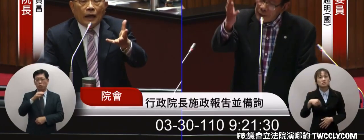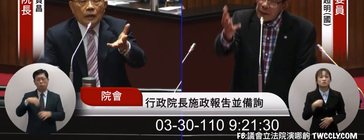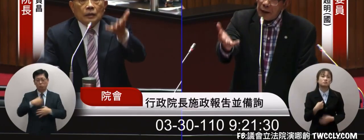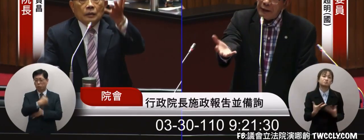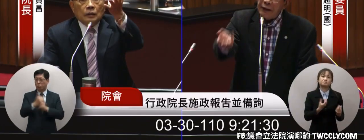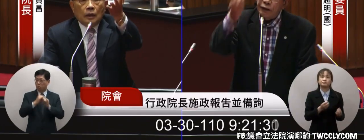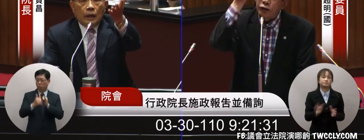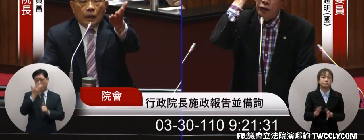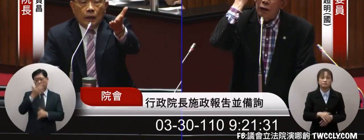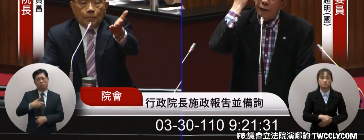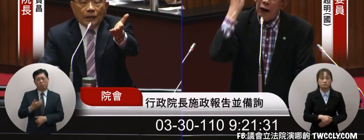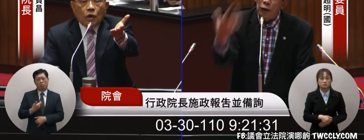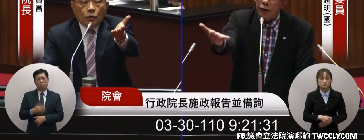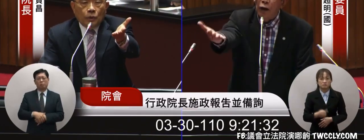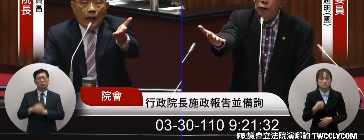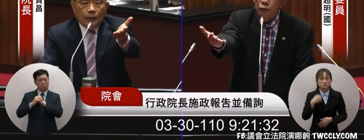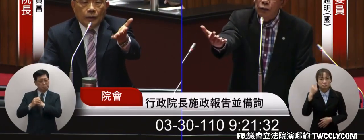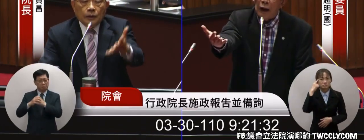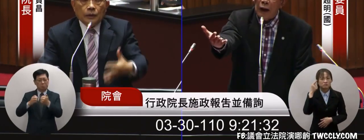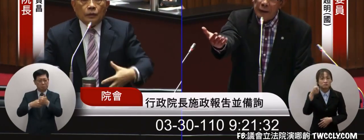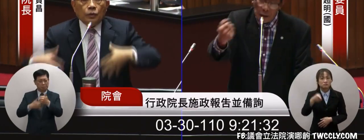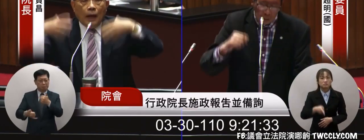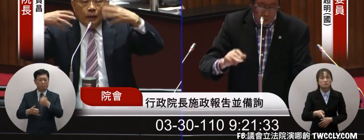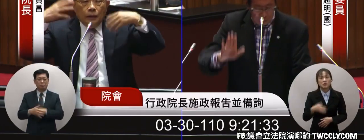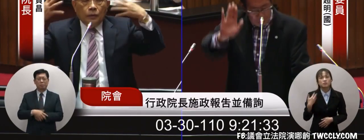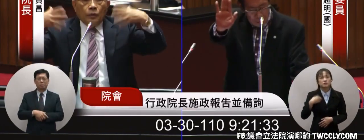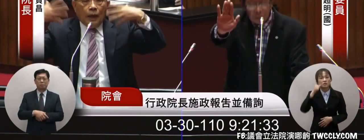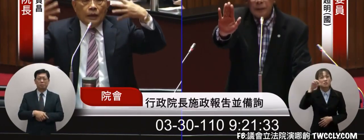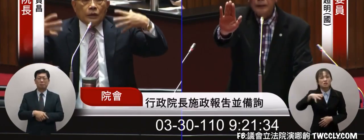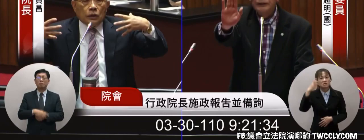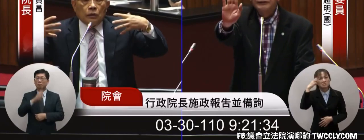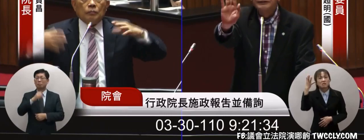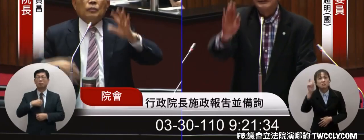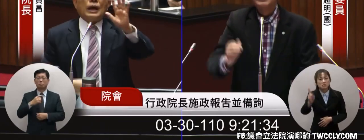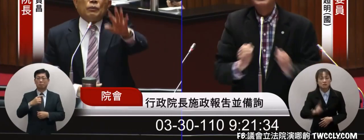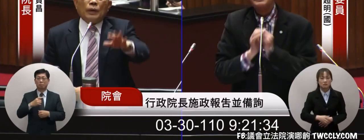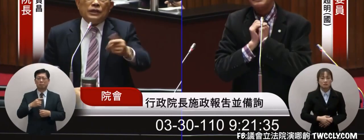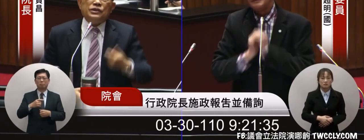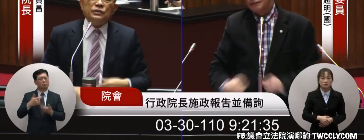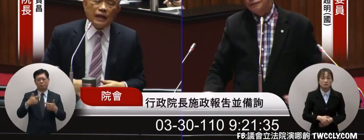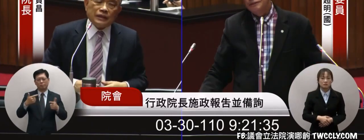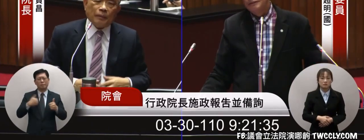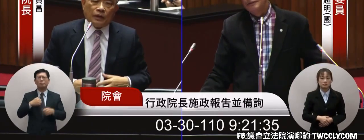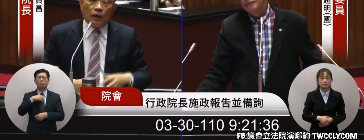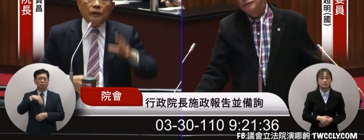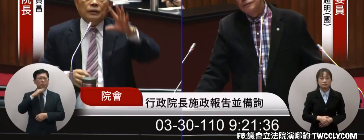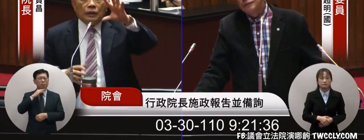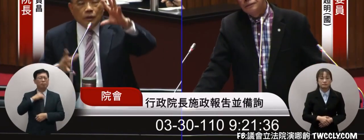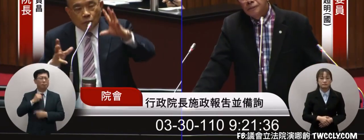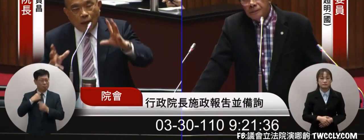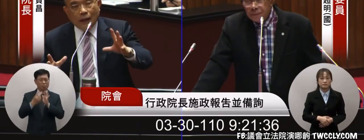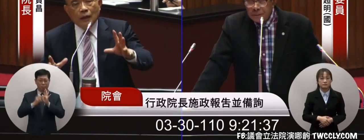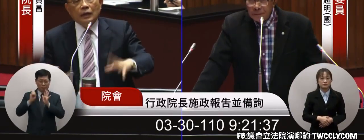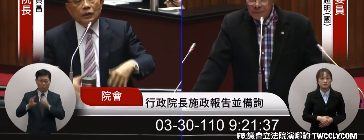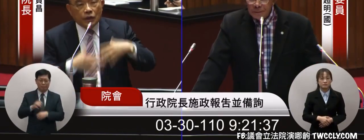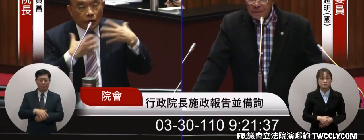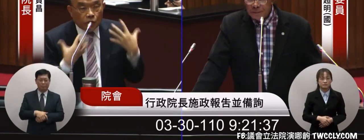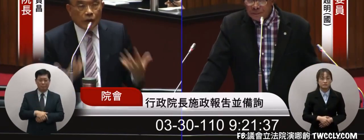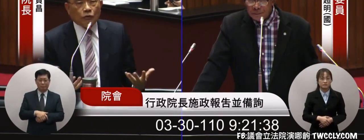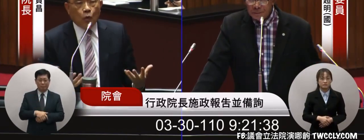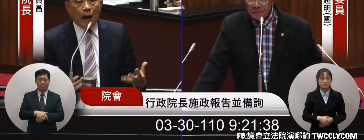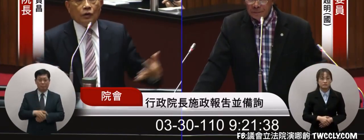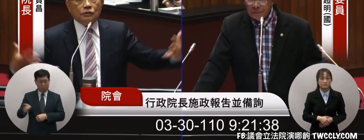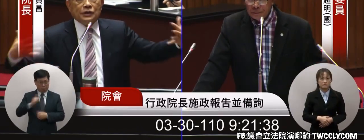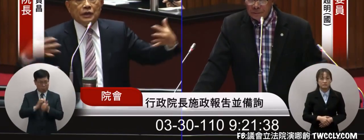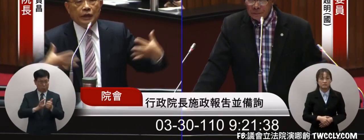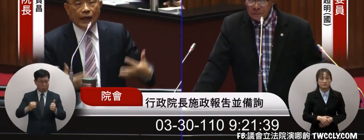了解拜託委員委員委沒有啦你收聽一下拜託委員你英雄